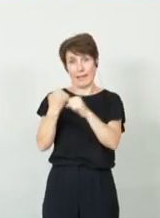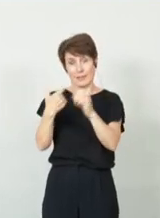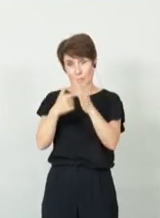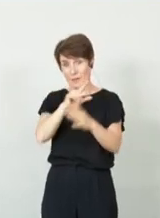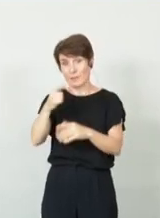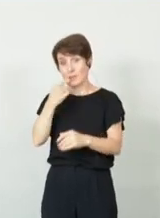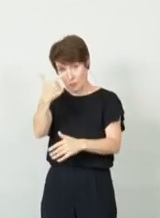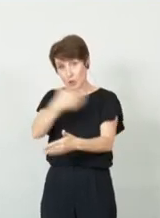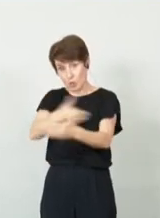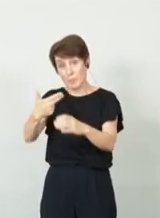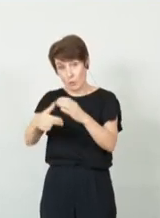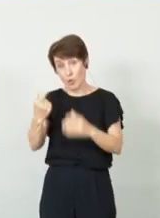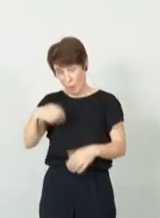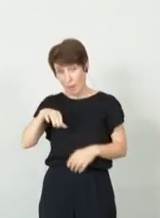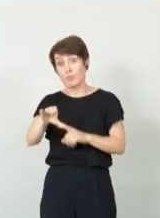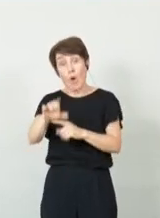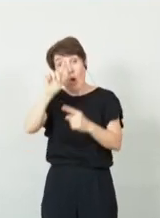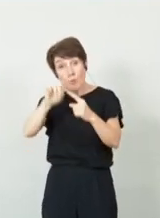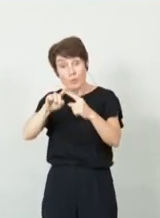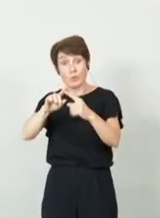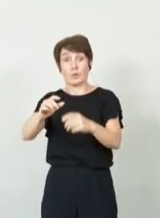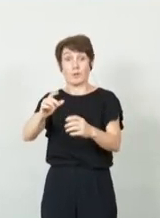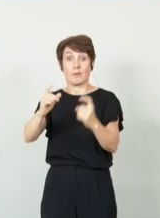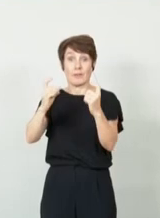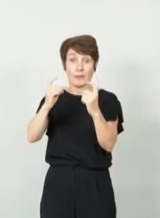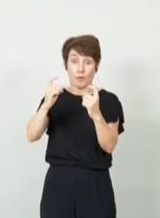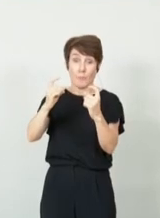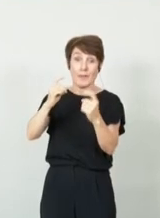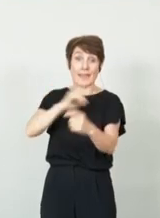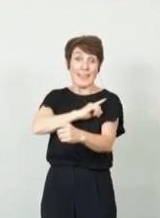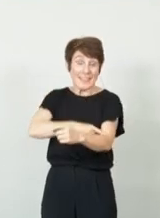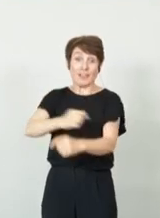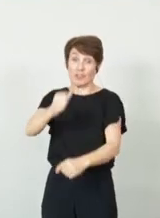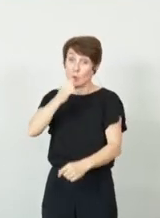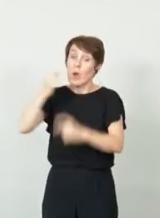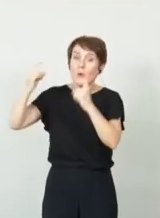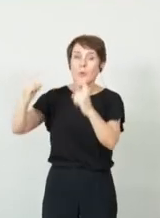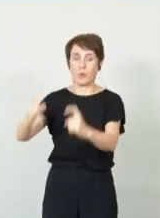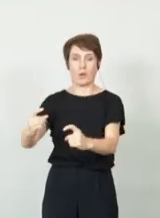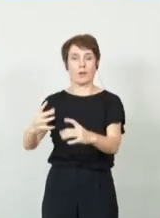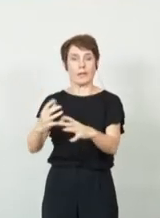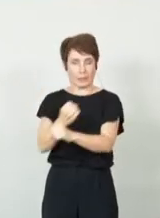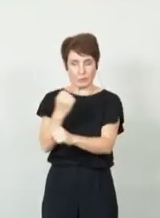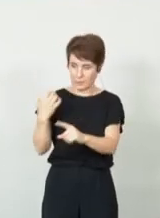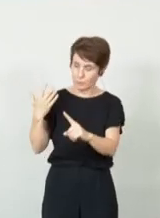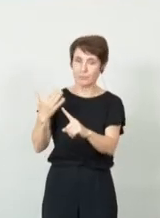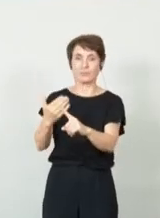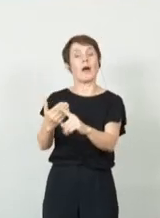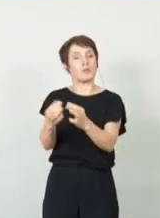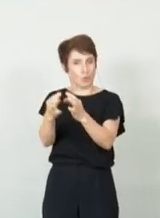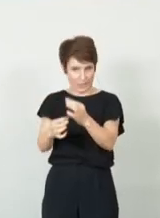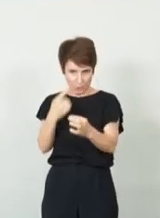important permettent de réduire la consommation énergétique significativement et donc cela se traduit